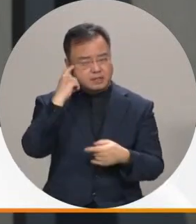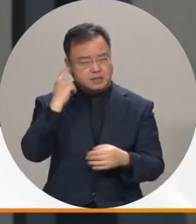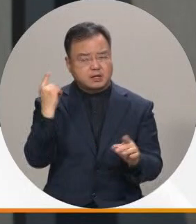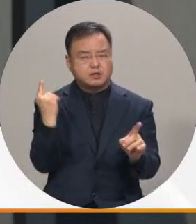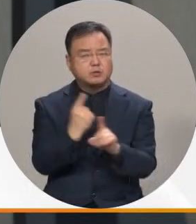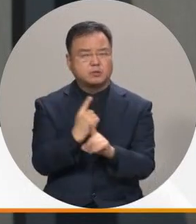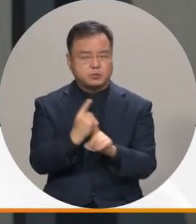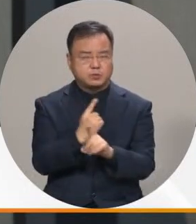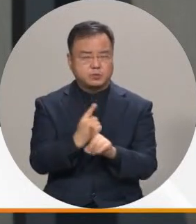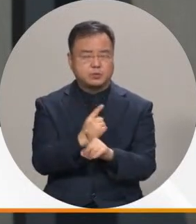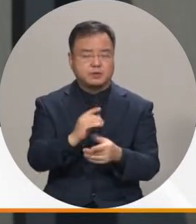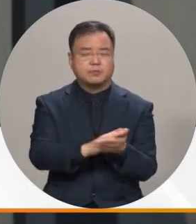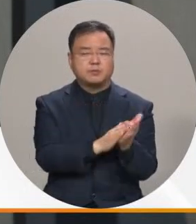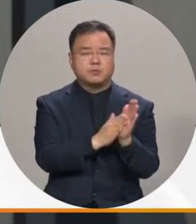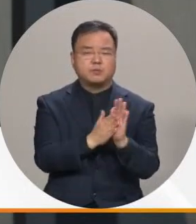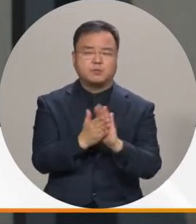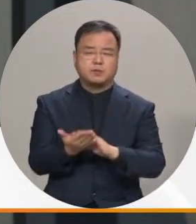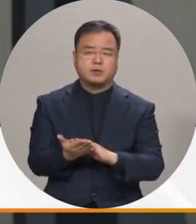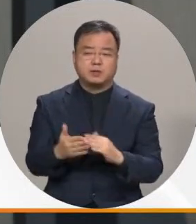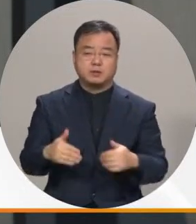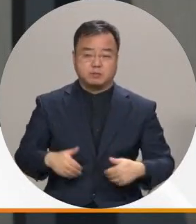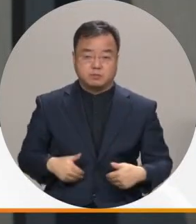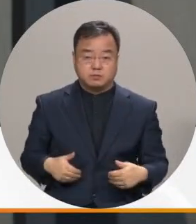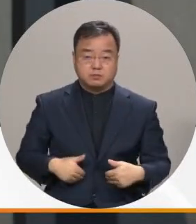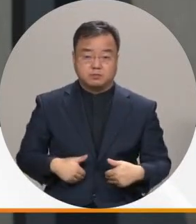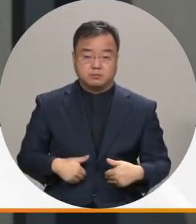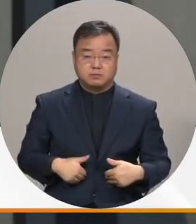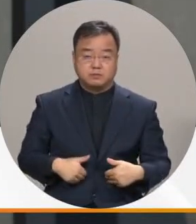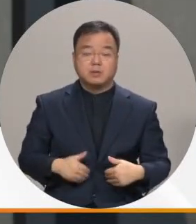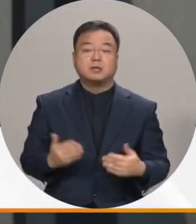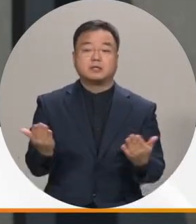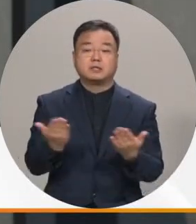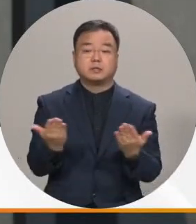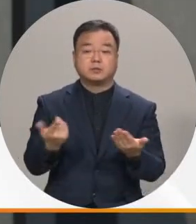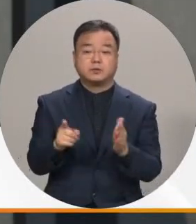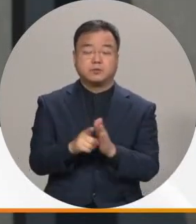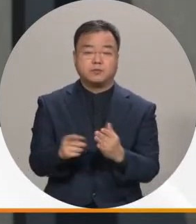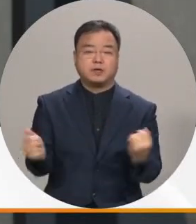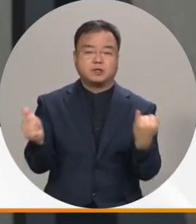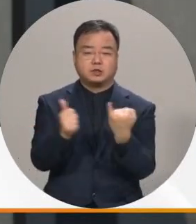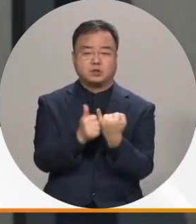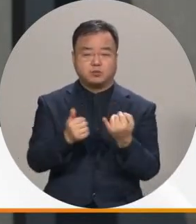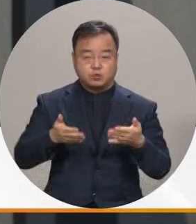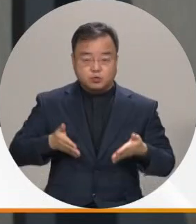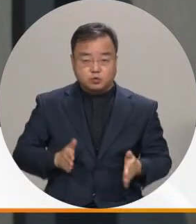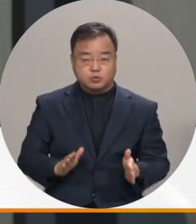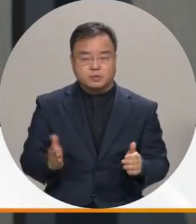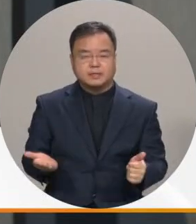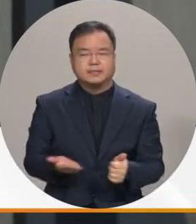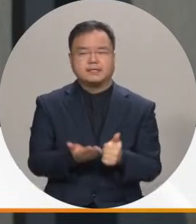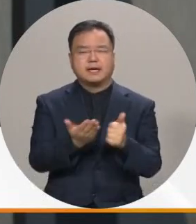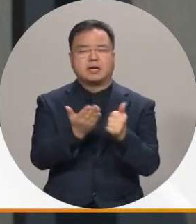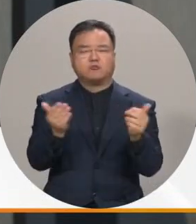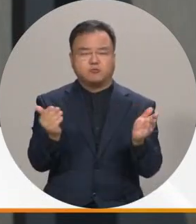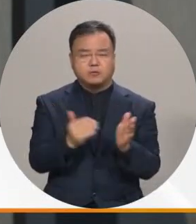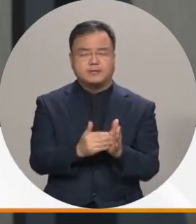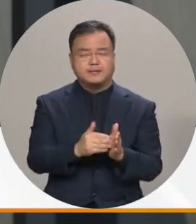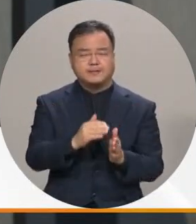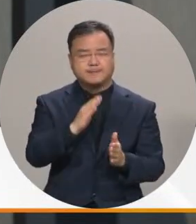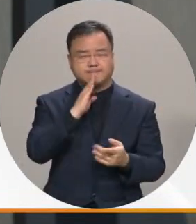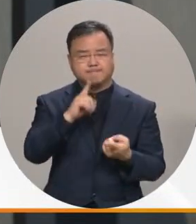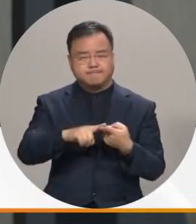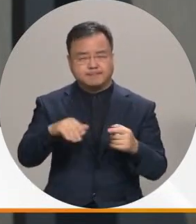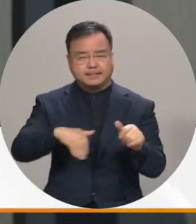변화해야 된다고 생각을 합니다 그러려면 이제 결혼이나 출산 양육이 좀 합리적인 선택이 될 수 있는 그런 사회